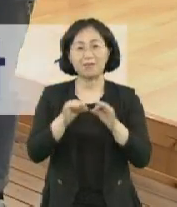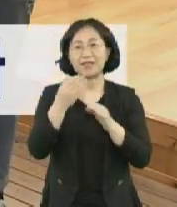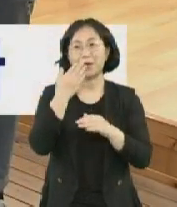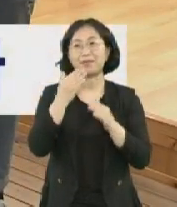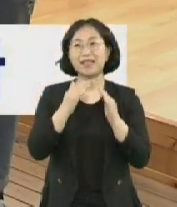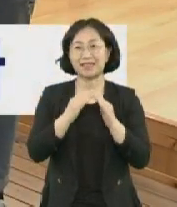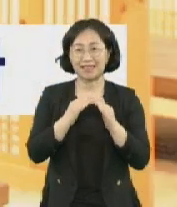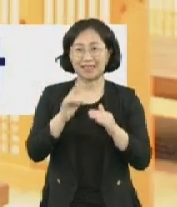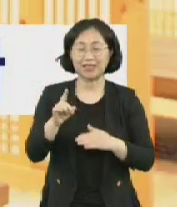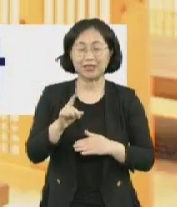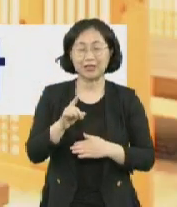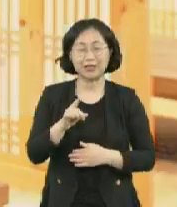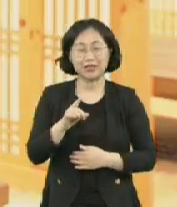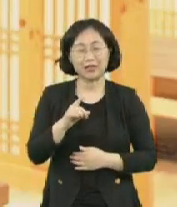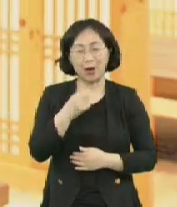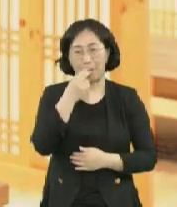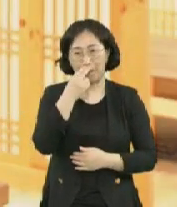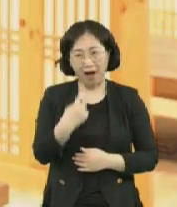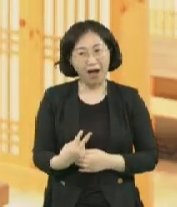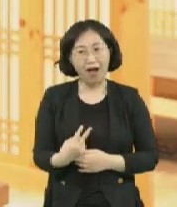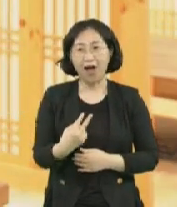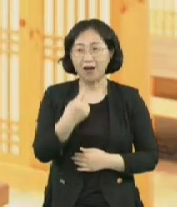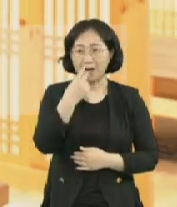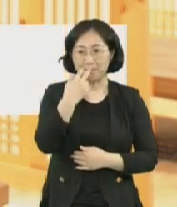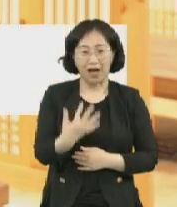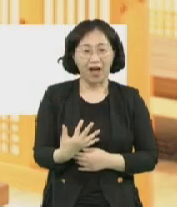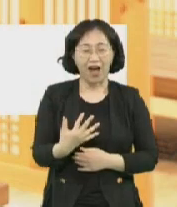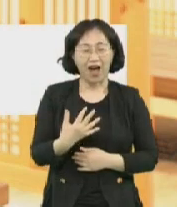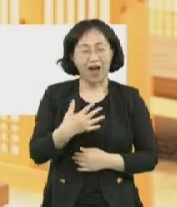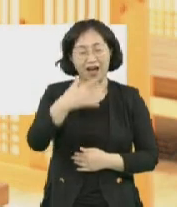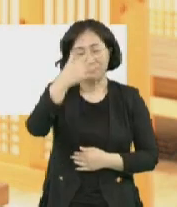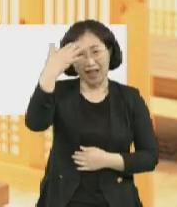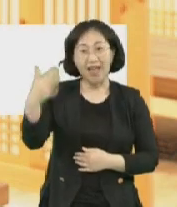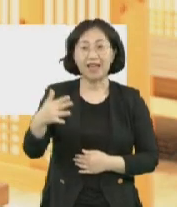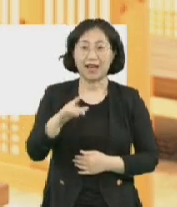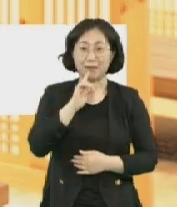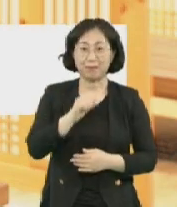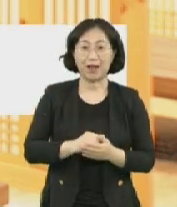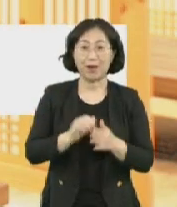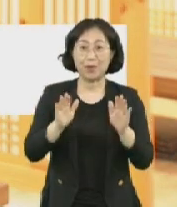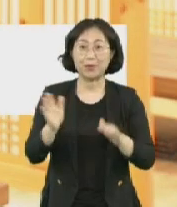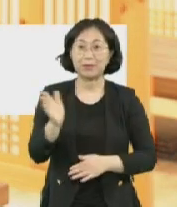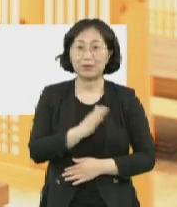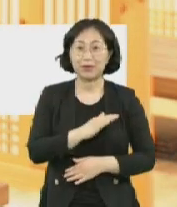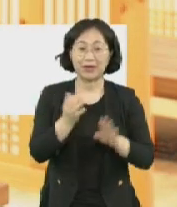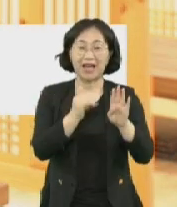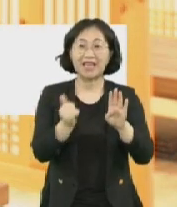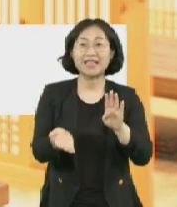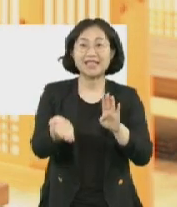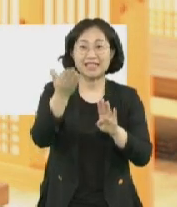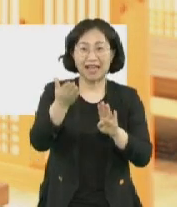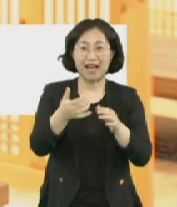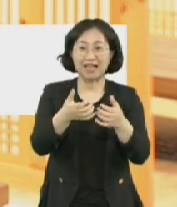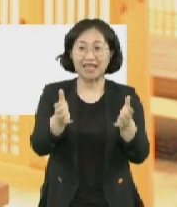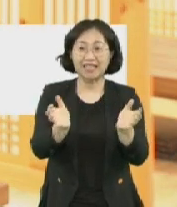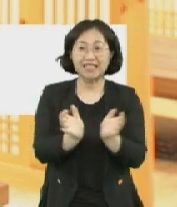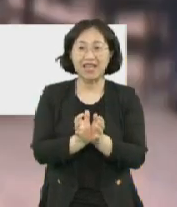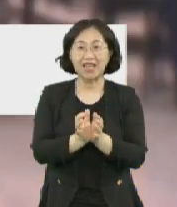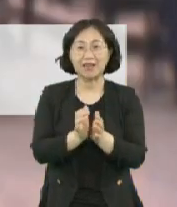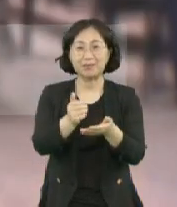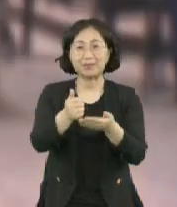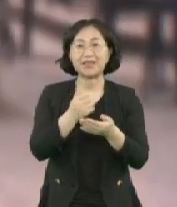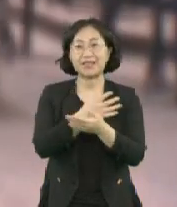키웠습니다. 이제 오늘부로 좀 4인 이상 단체 회식도 좀 받고 매출이 좀 올랐으면 하는 기대가 좀